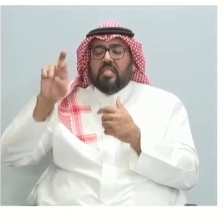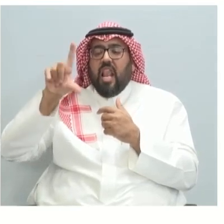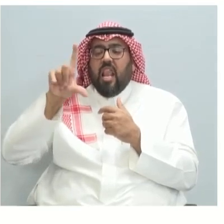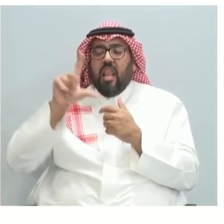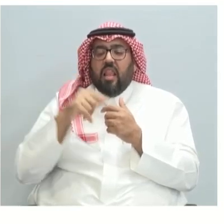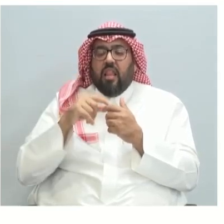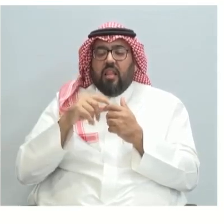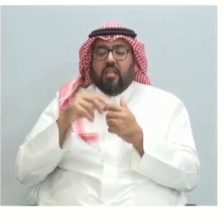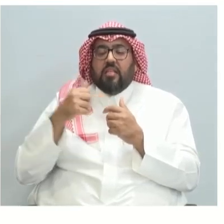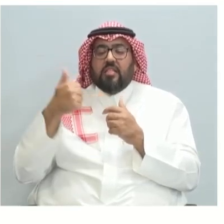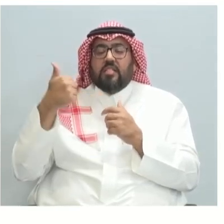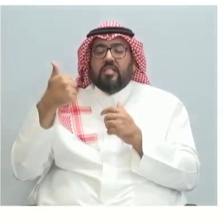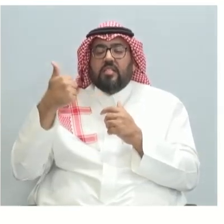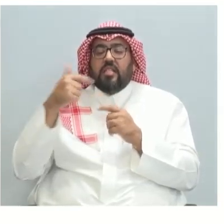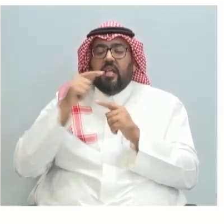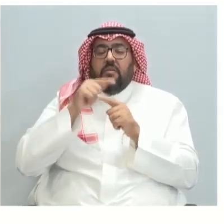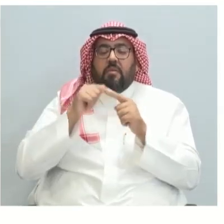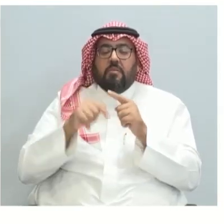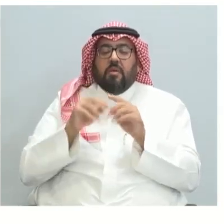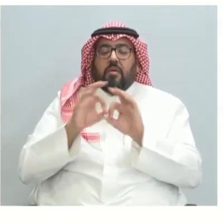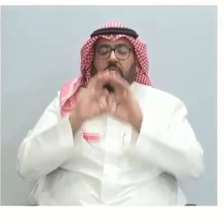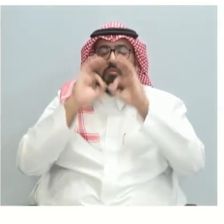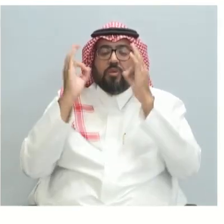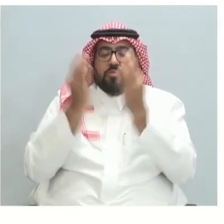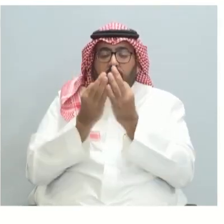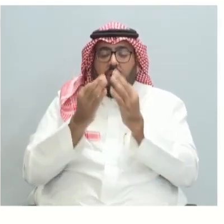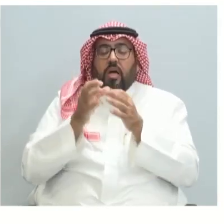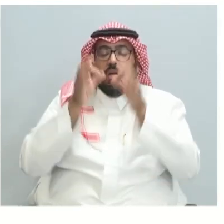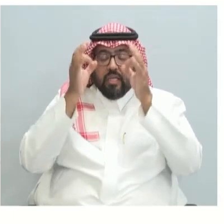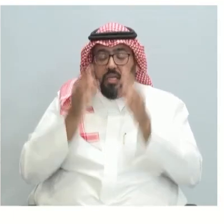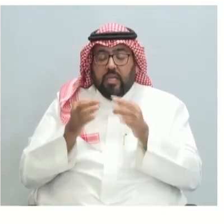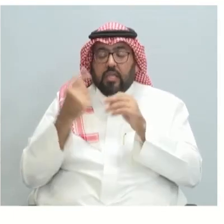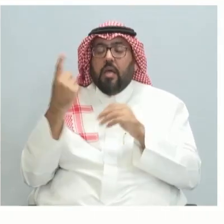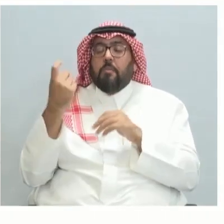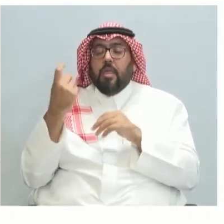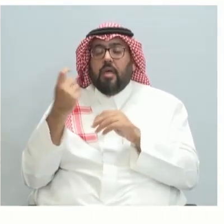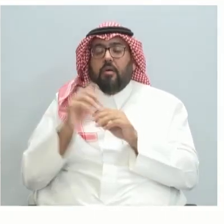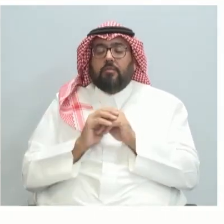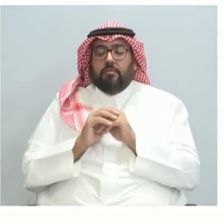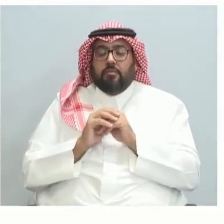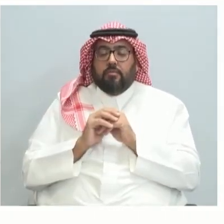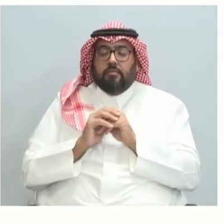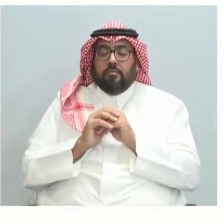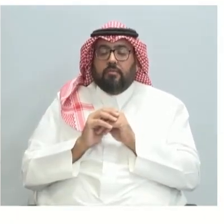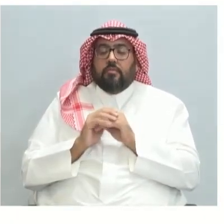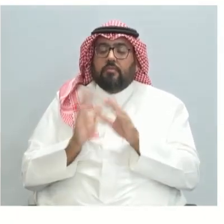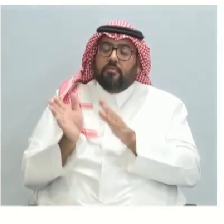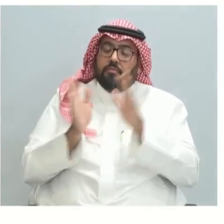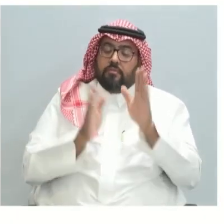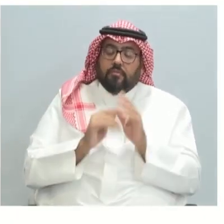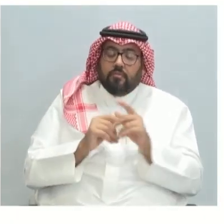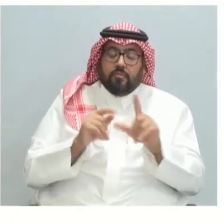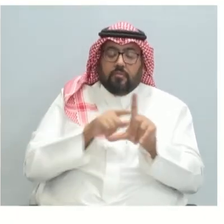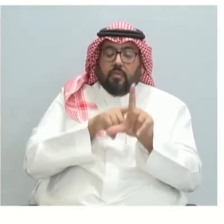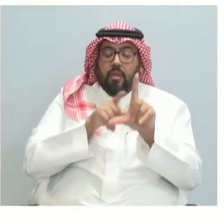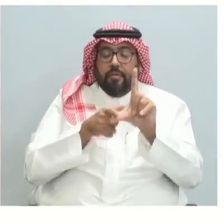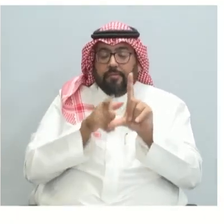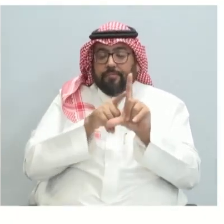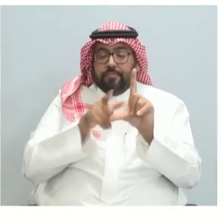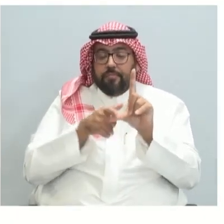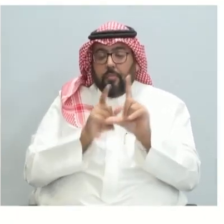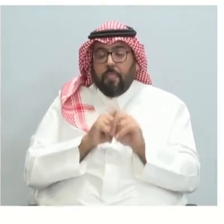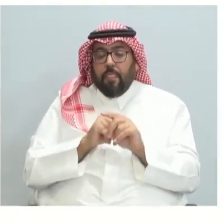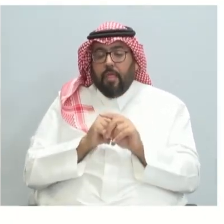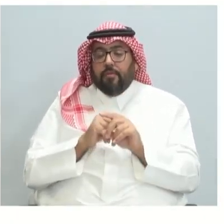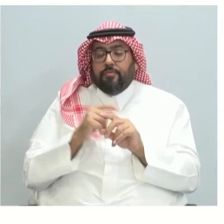زائد ثمانيه في المئه زائد سته في المئه مجموعها يساوي نسبه مئه في المئه الان نوجد زاويه القطاع الذي